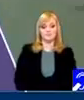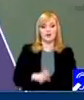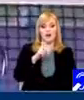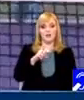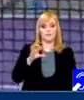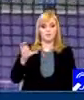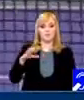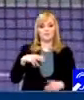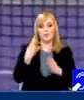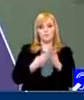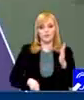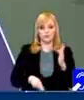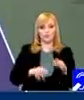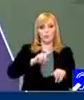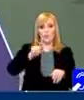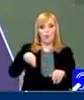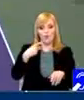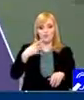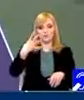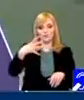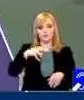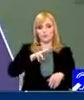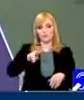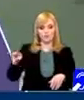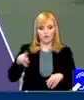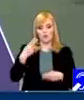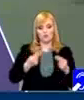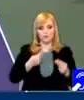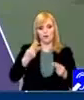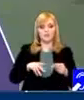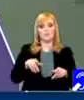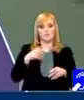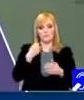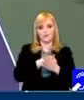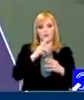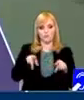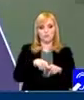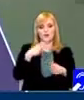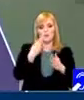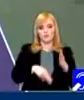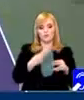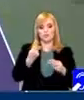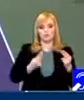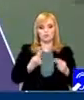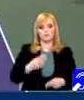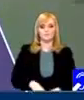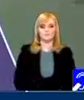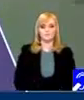Halep și Begu au pierdut după o oră și 42 de minute de joc, ratând calificarea în sferturile probei de dublu de la